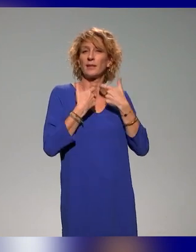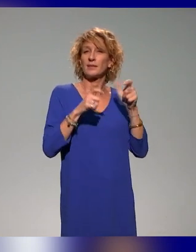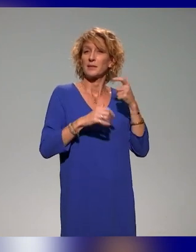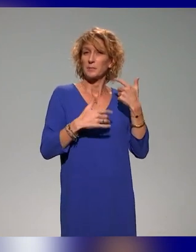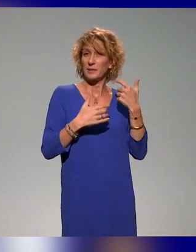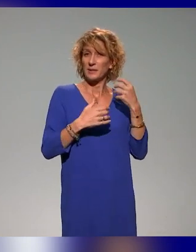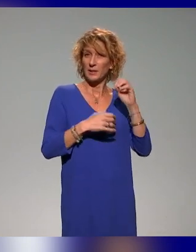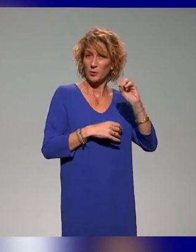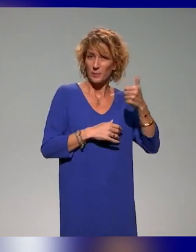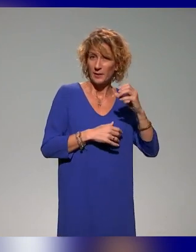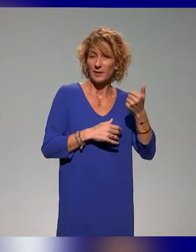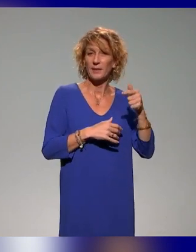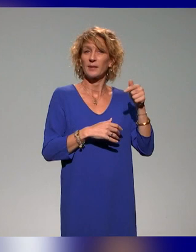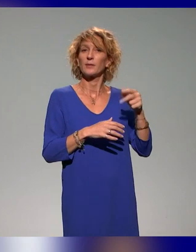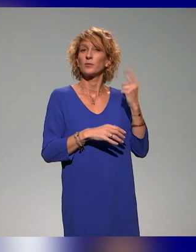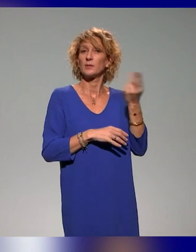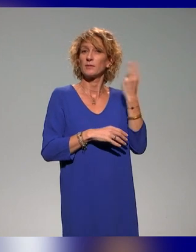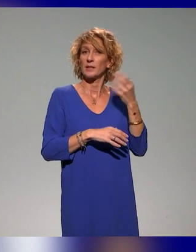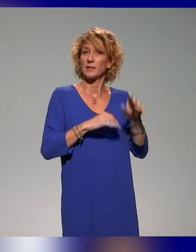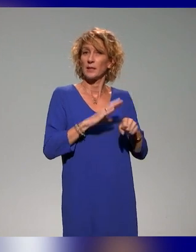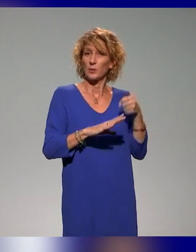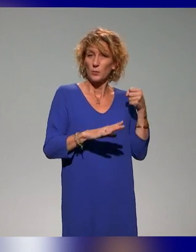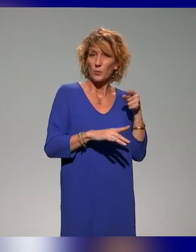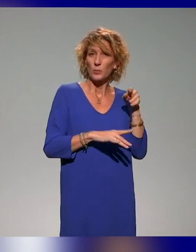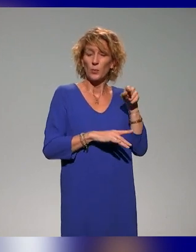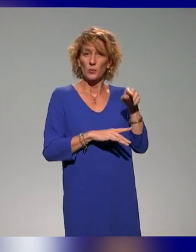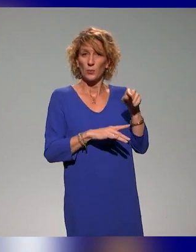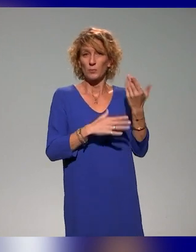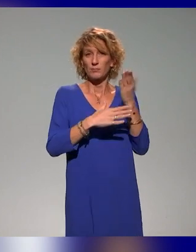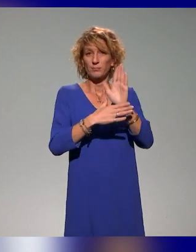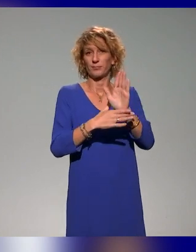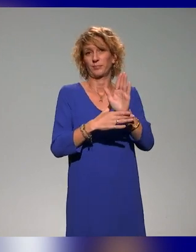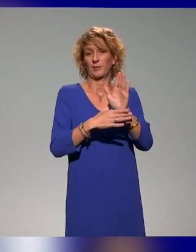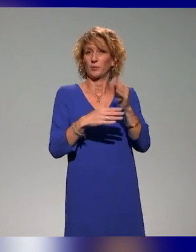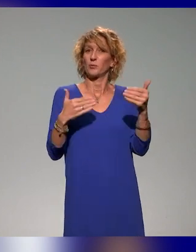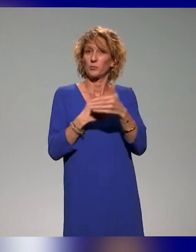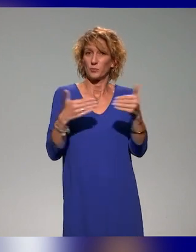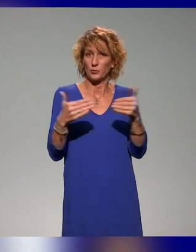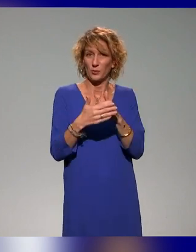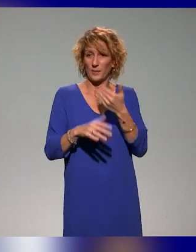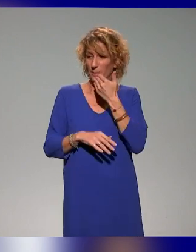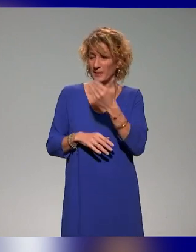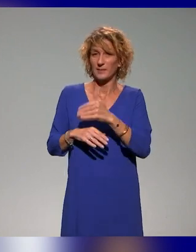de Bordeaux. Je vais le laisser se présenter et présenter du coup la séquence sur Moodle. Merci.